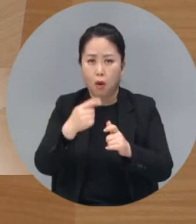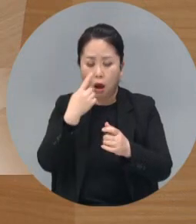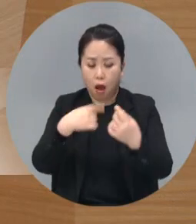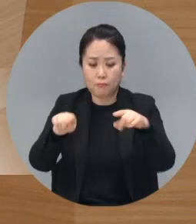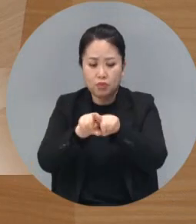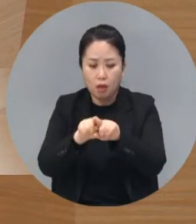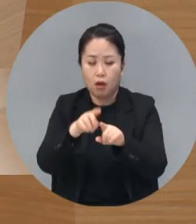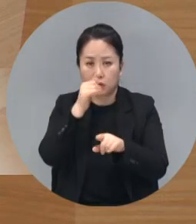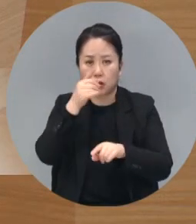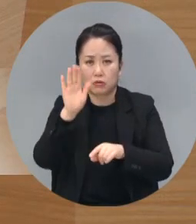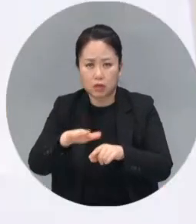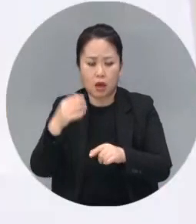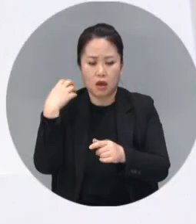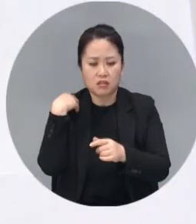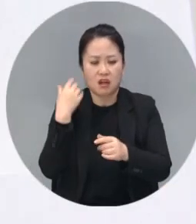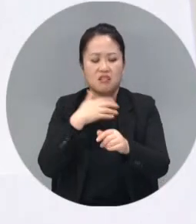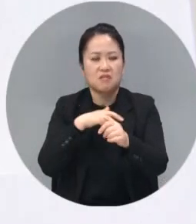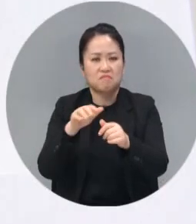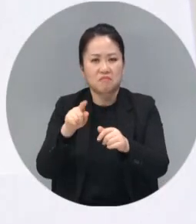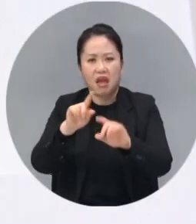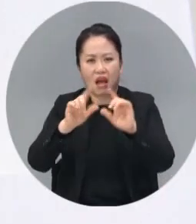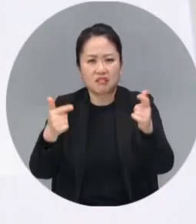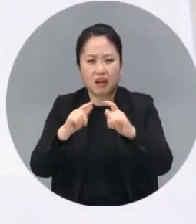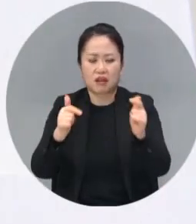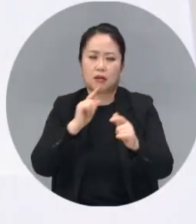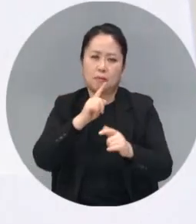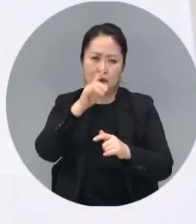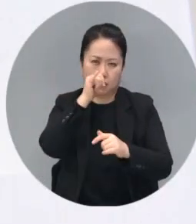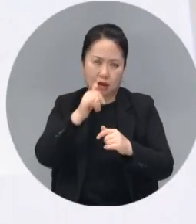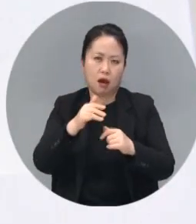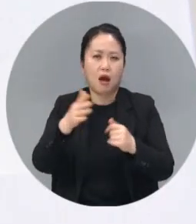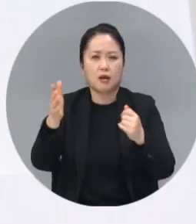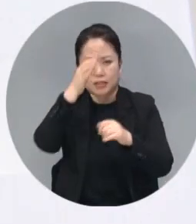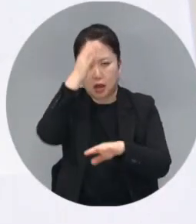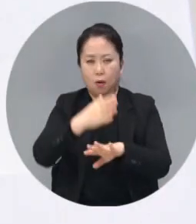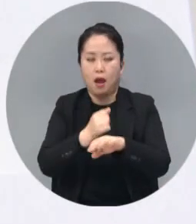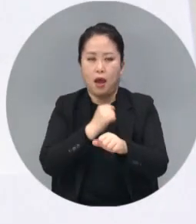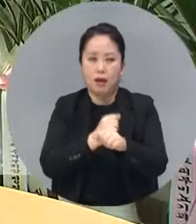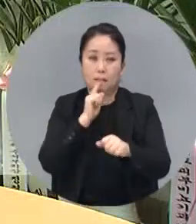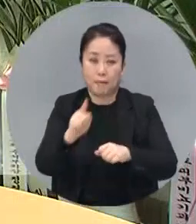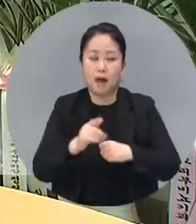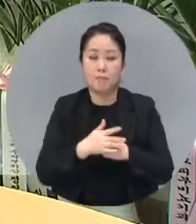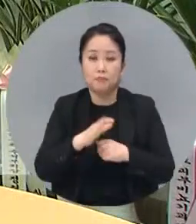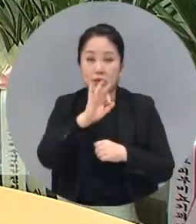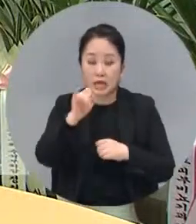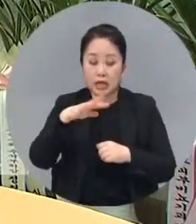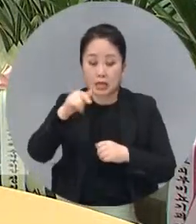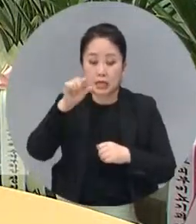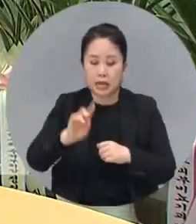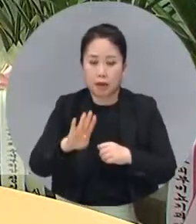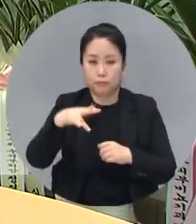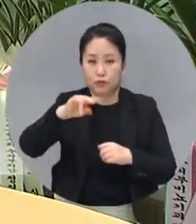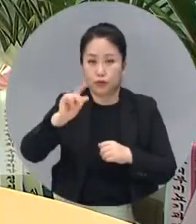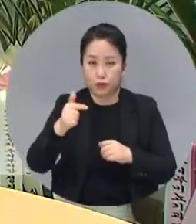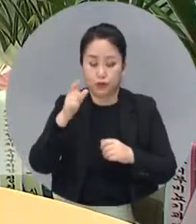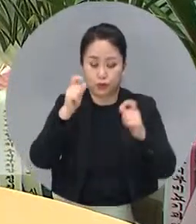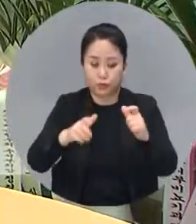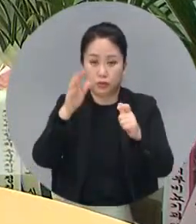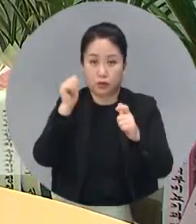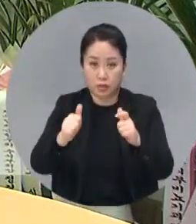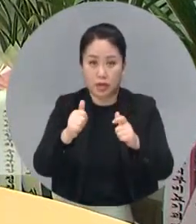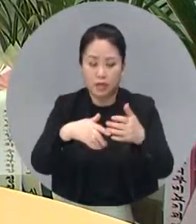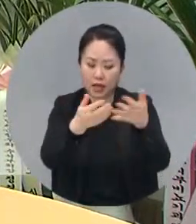있다며 사과하라고 강하게 비판했습니다. 이 후보는 올해 초 이갑준 구청장이 한 단체 고위